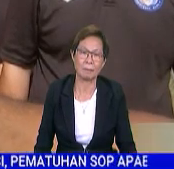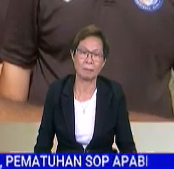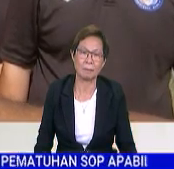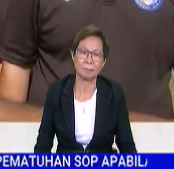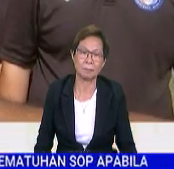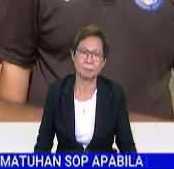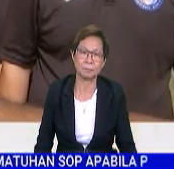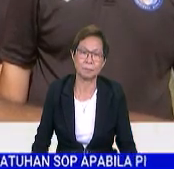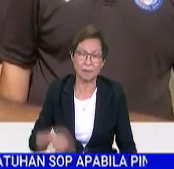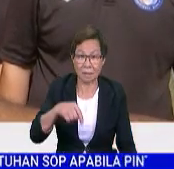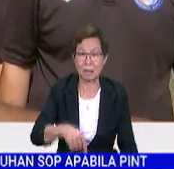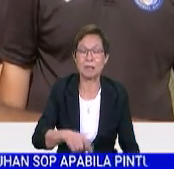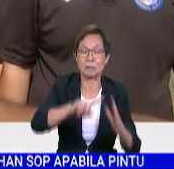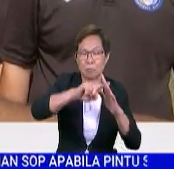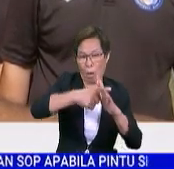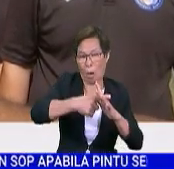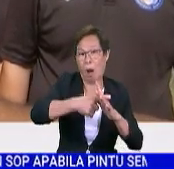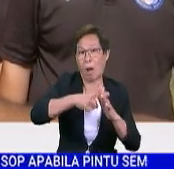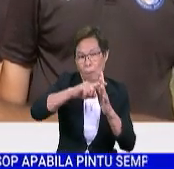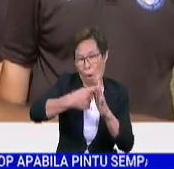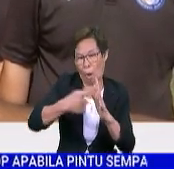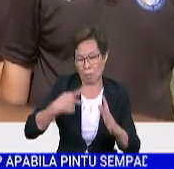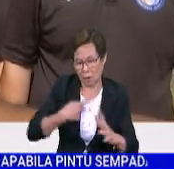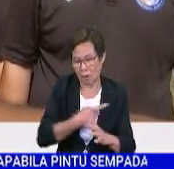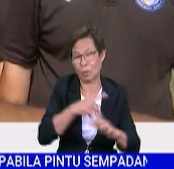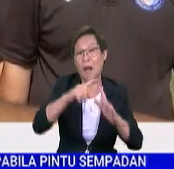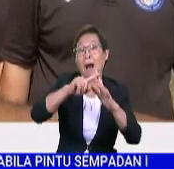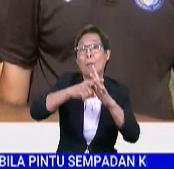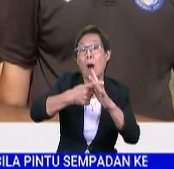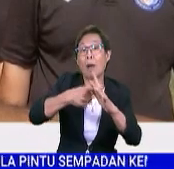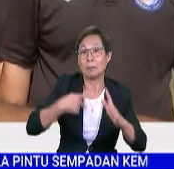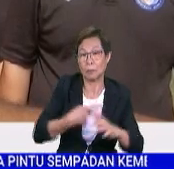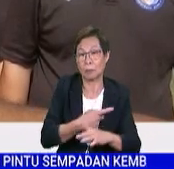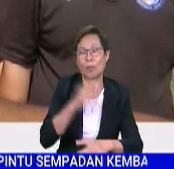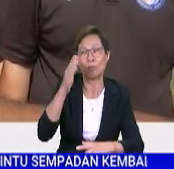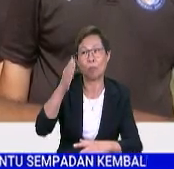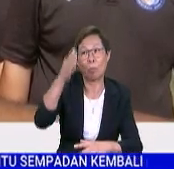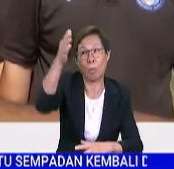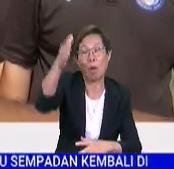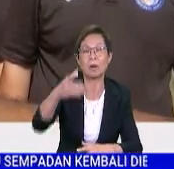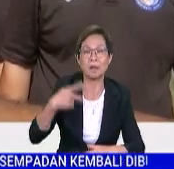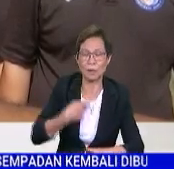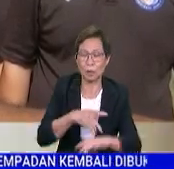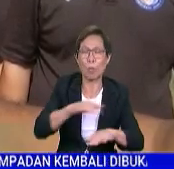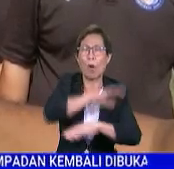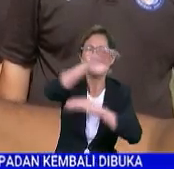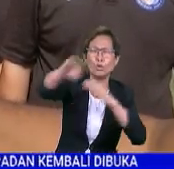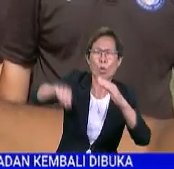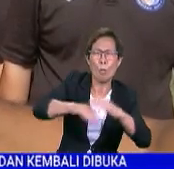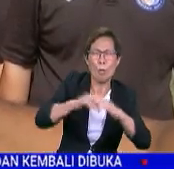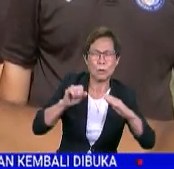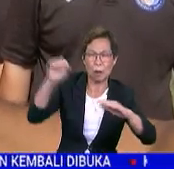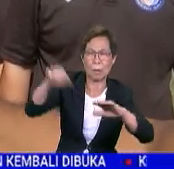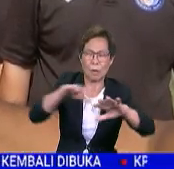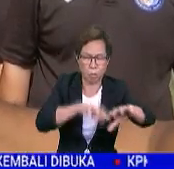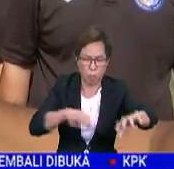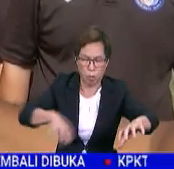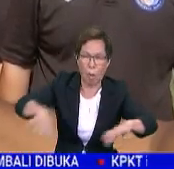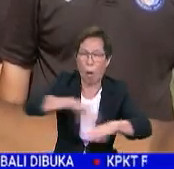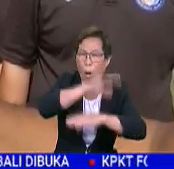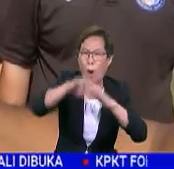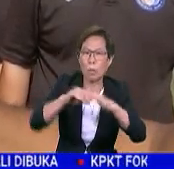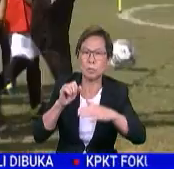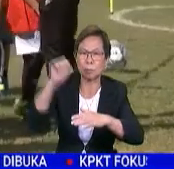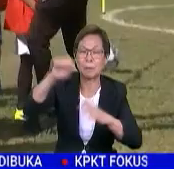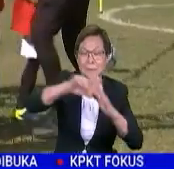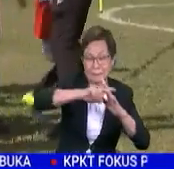ini merupakan permulaan kita untuk buat dan akan datang mungkin kita akan buat di seluruh negeri Sabah di bawah 12 jadi untuk